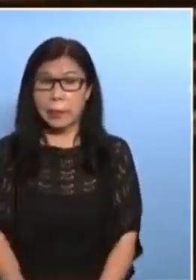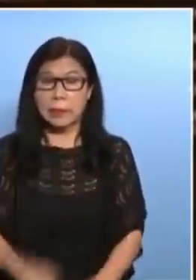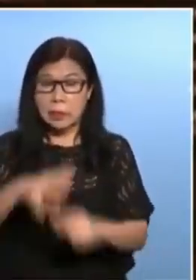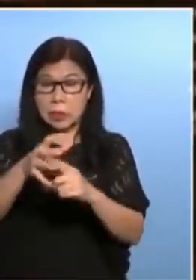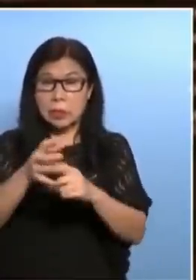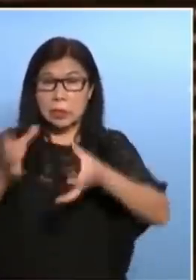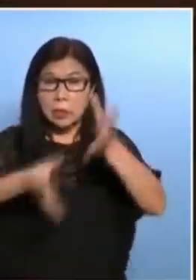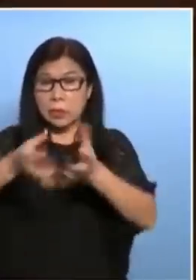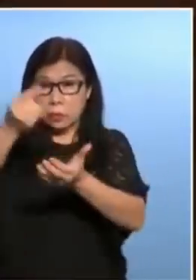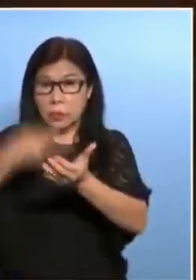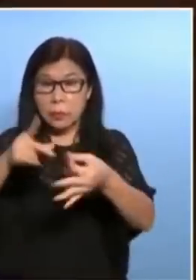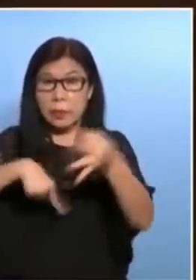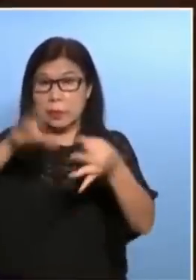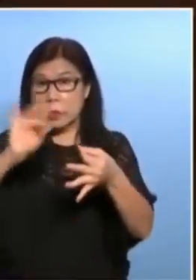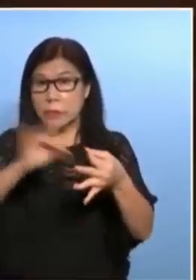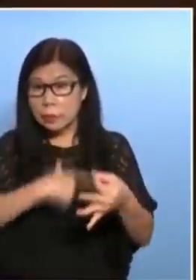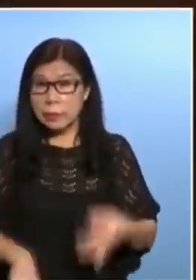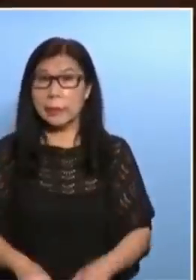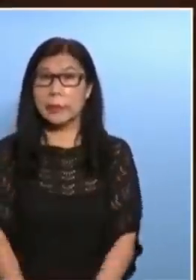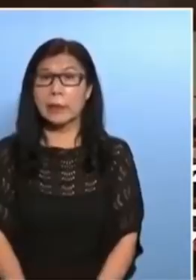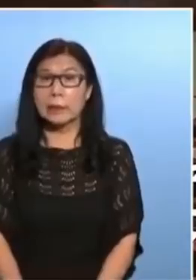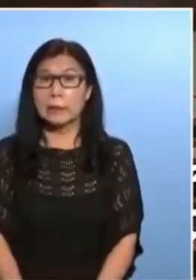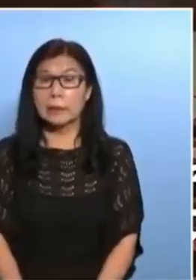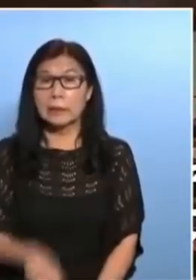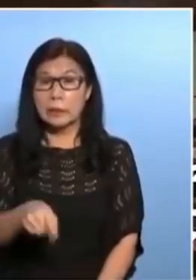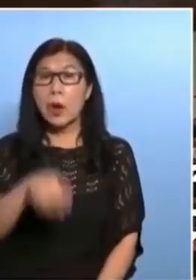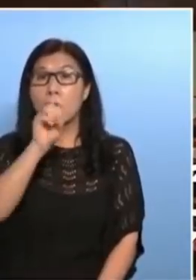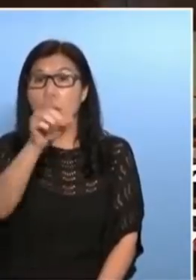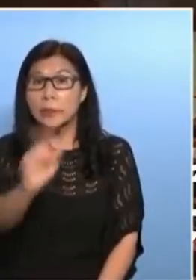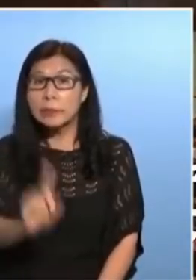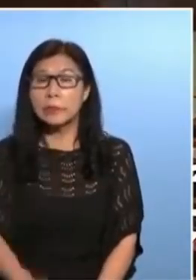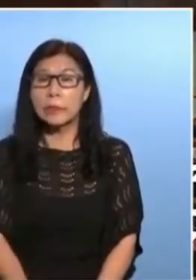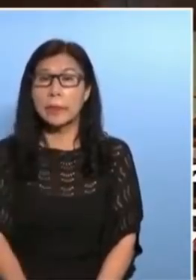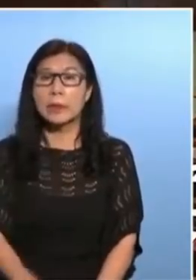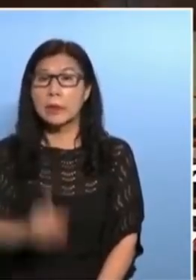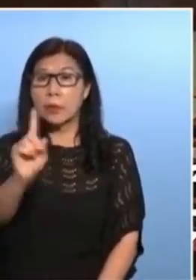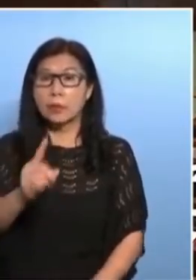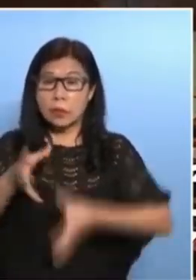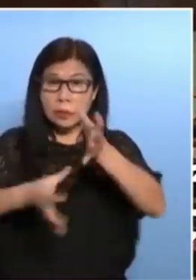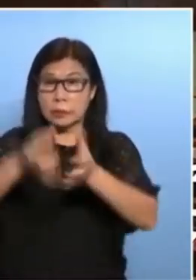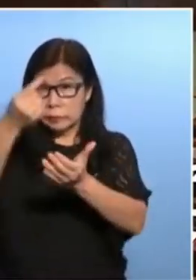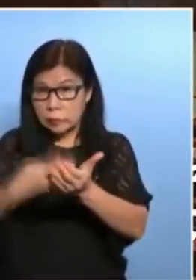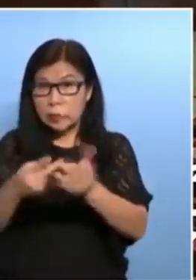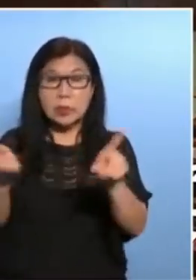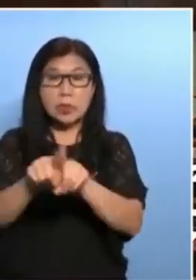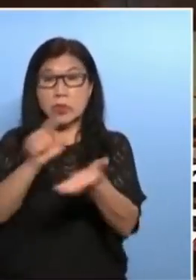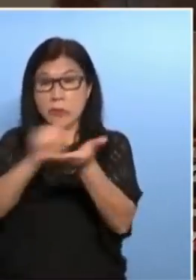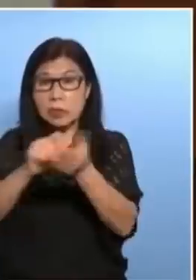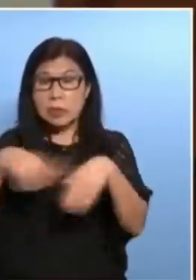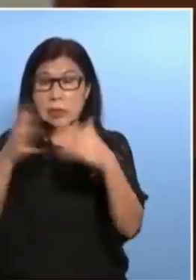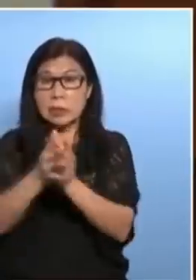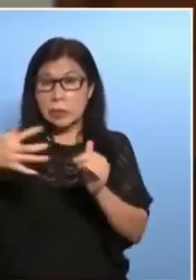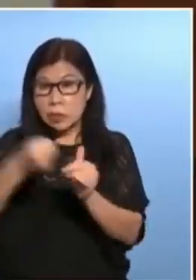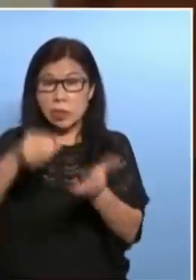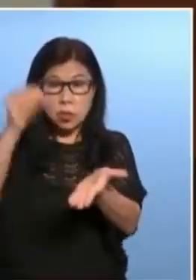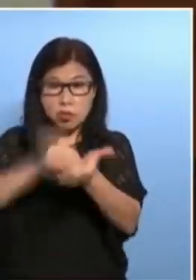係啊，張超雄議員。 主席，我想你指出咧，喺邊條議事規則裏邊講咧，主席